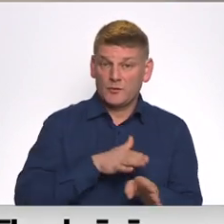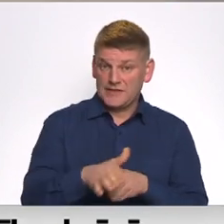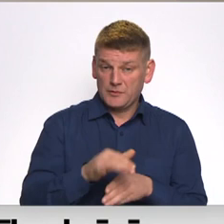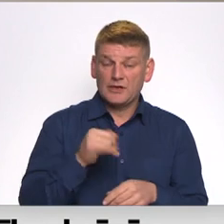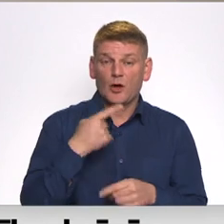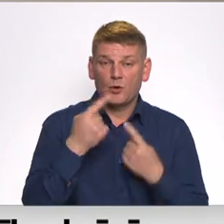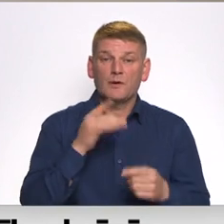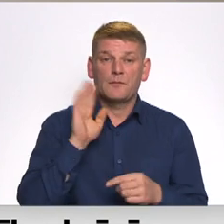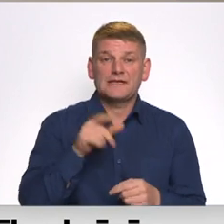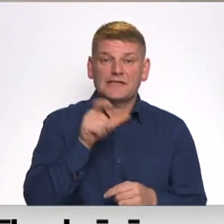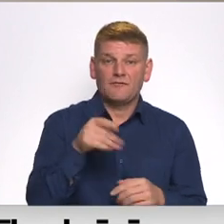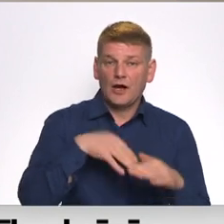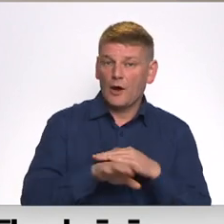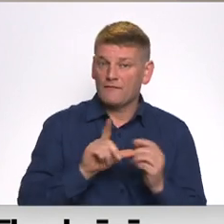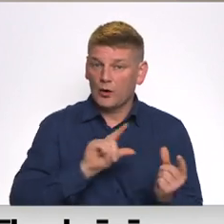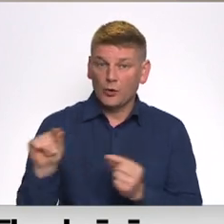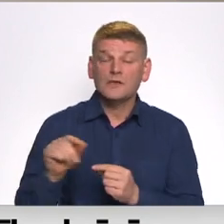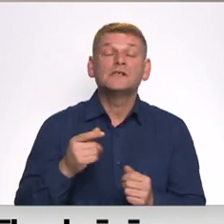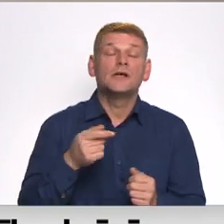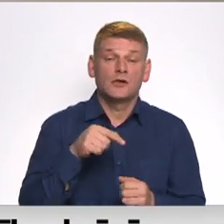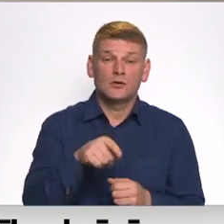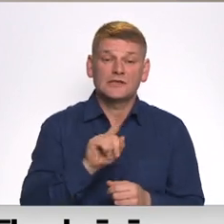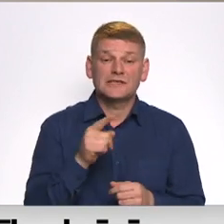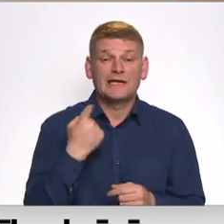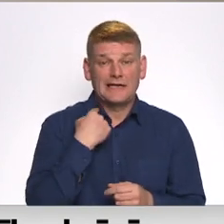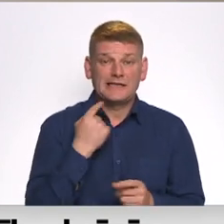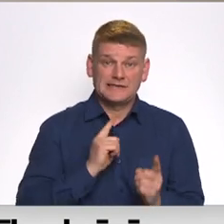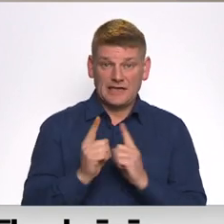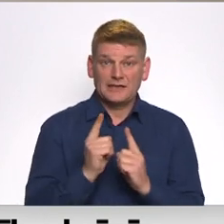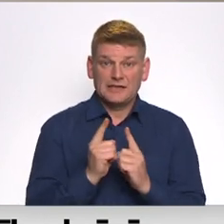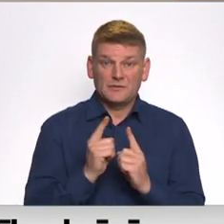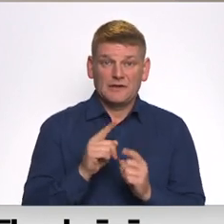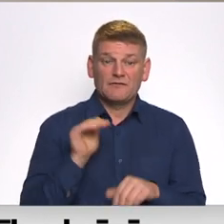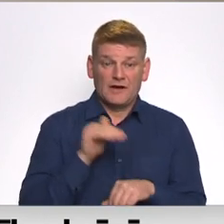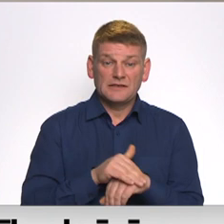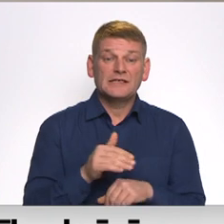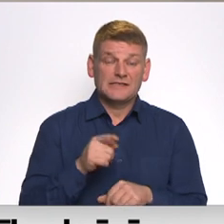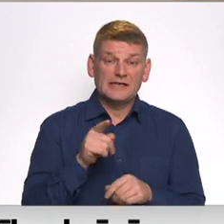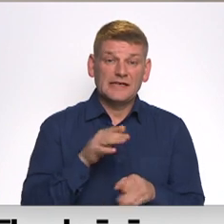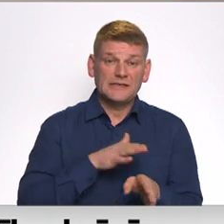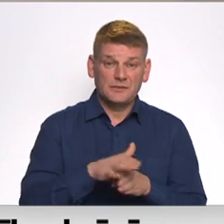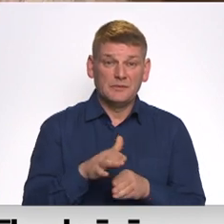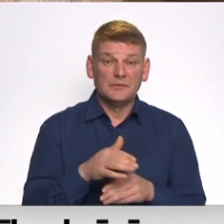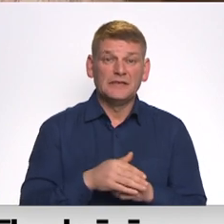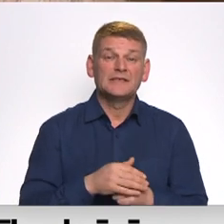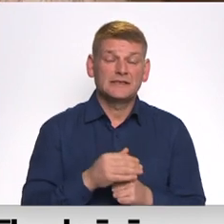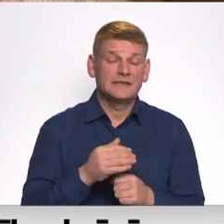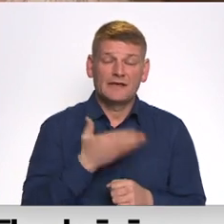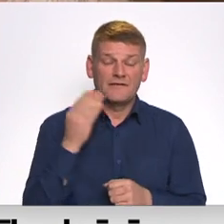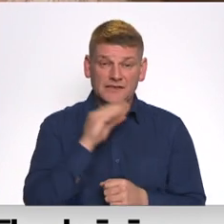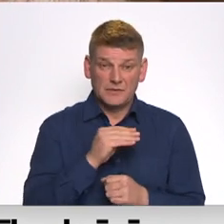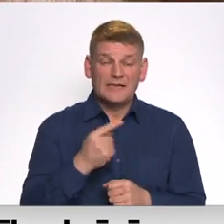par cilvēku evakuāciju un tādiem jautājumiem, tad, protams, bez Rīgas satiksmes faktiski evakuāciju izpildīt Latvijā no iespējams.